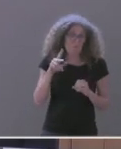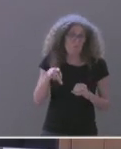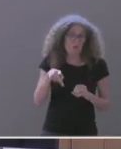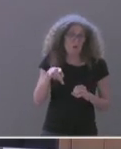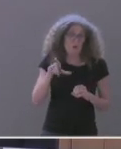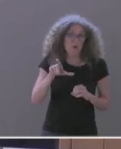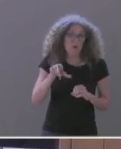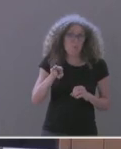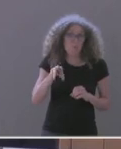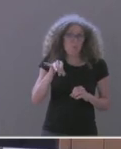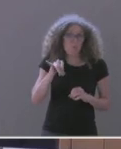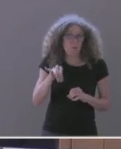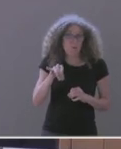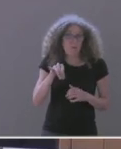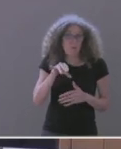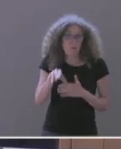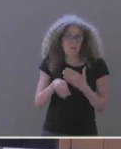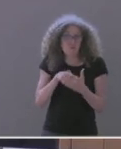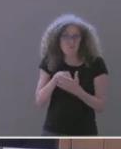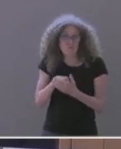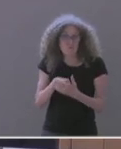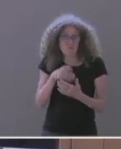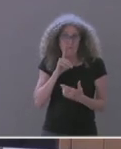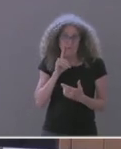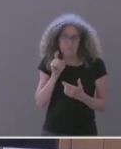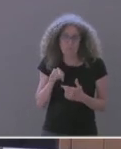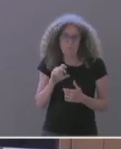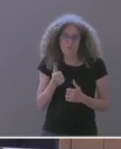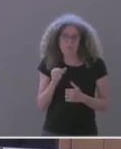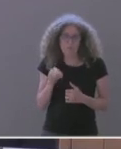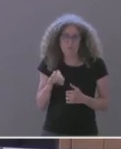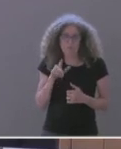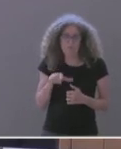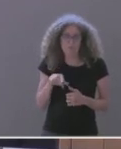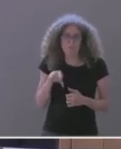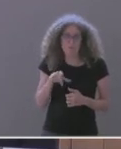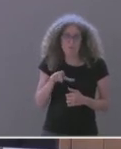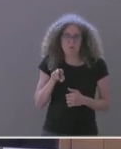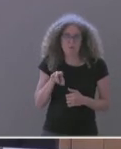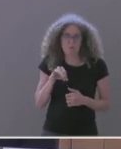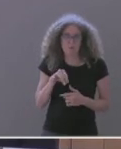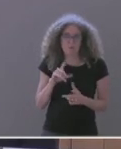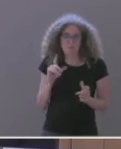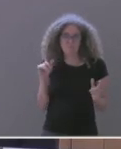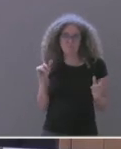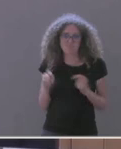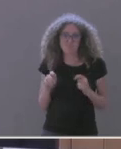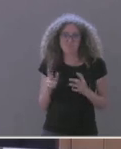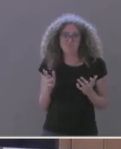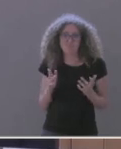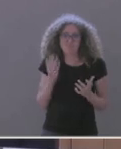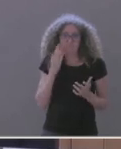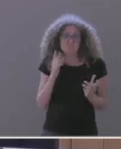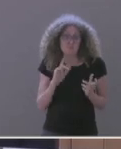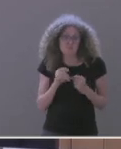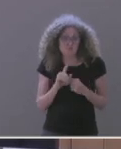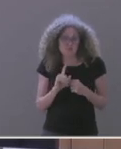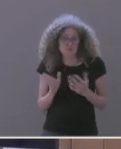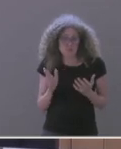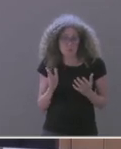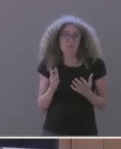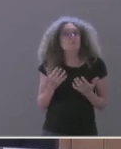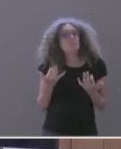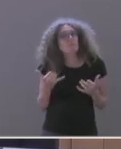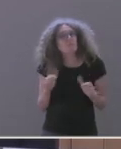que sans modification profonde du PLUI, eh bien, ce qui va toujours dominer, et dans les propositions actuelles, les choses ne sont pas encore